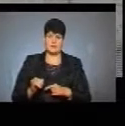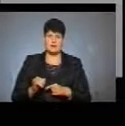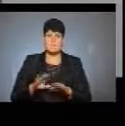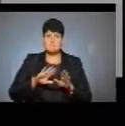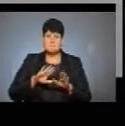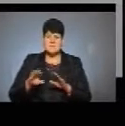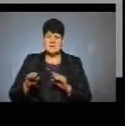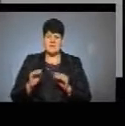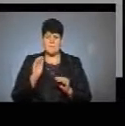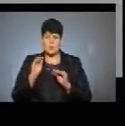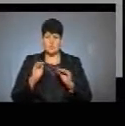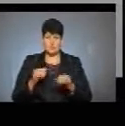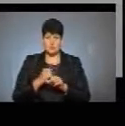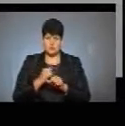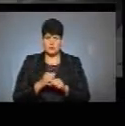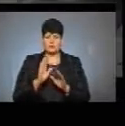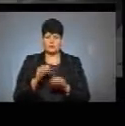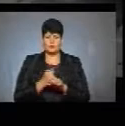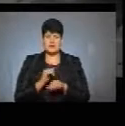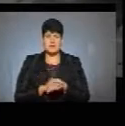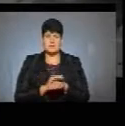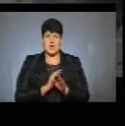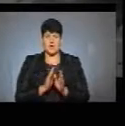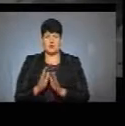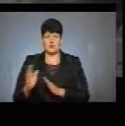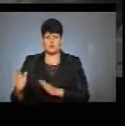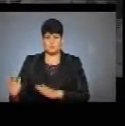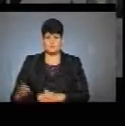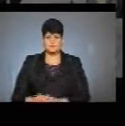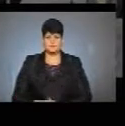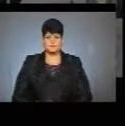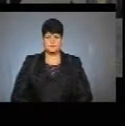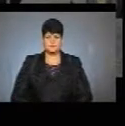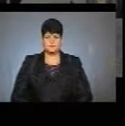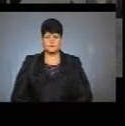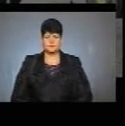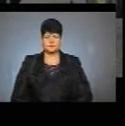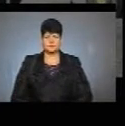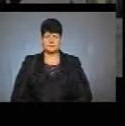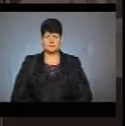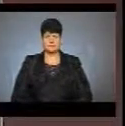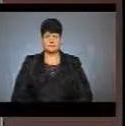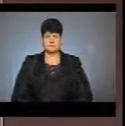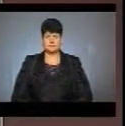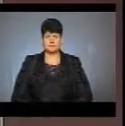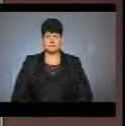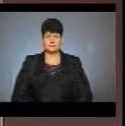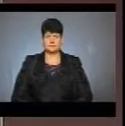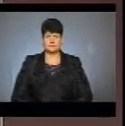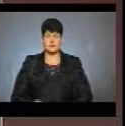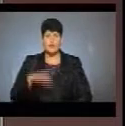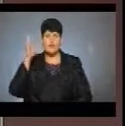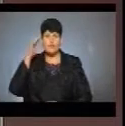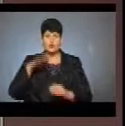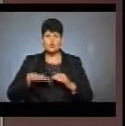після монтажних робіт перейдуть до благоустрою. Світлана Шумна, Андрій Прокопів. Новини на Суспільному. Тернопіль. Водну